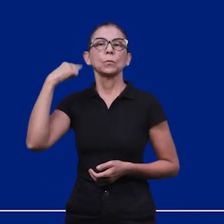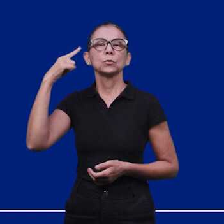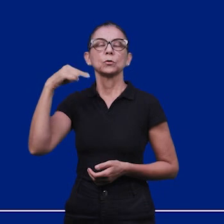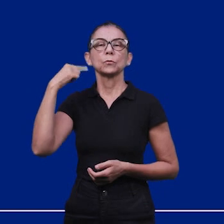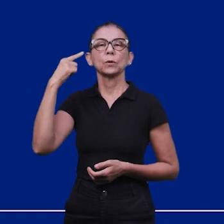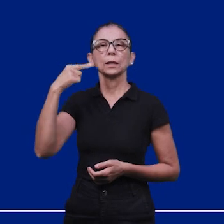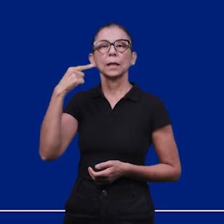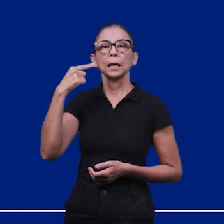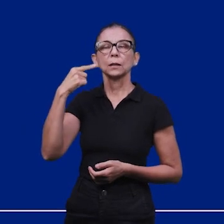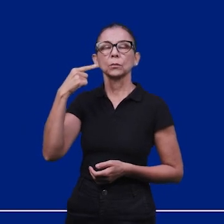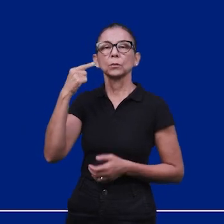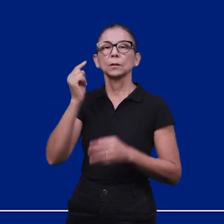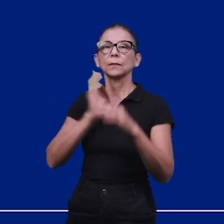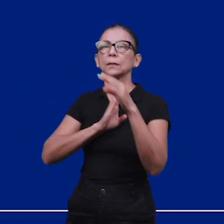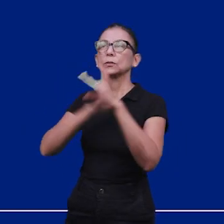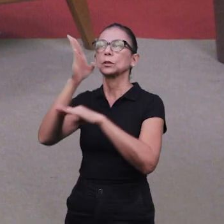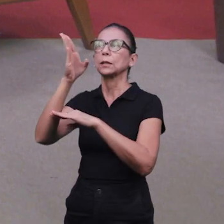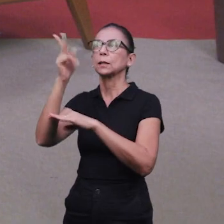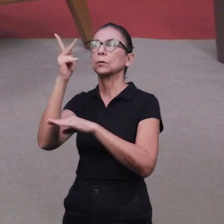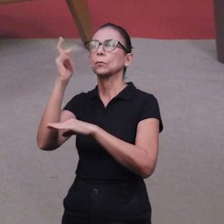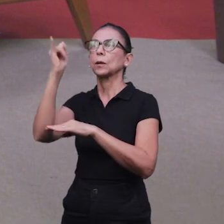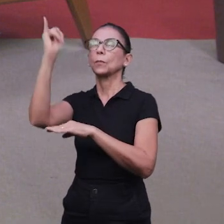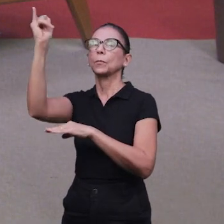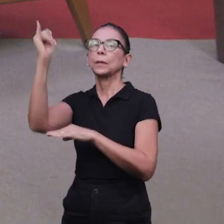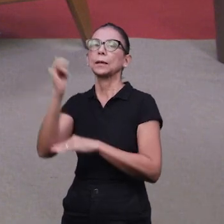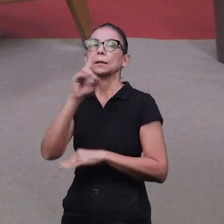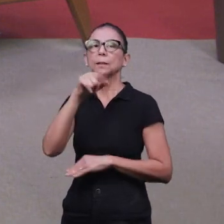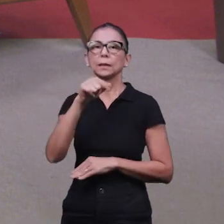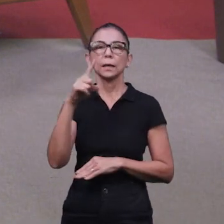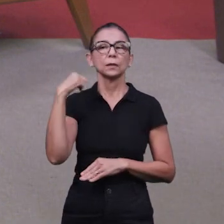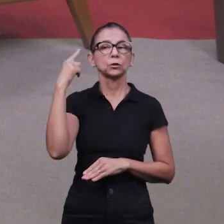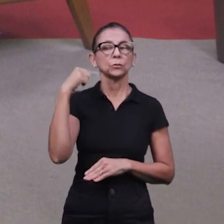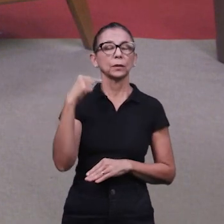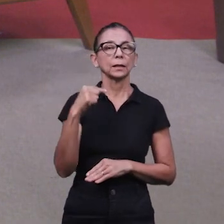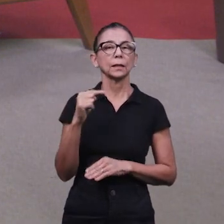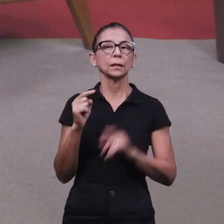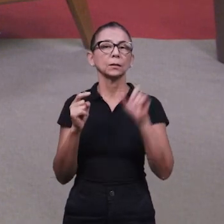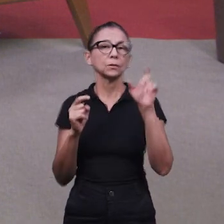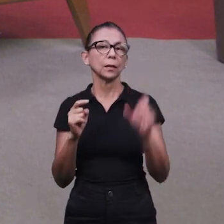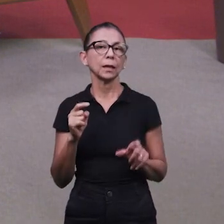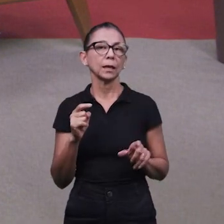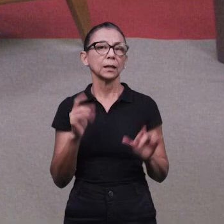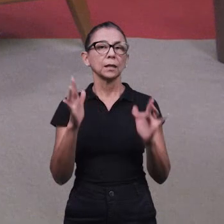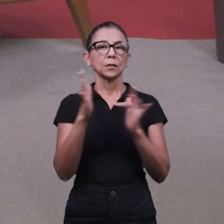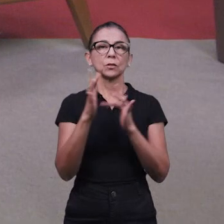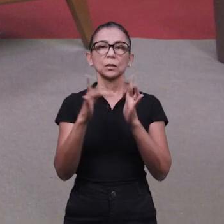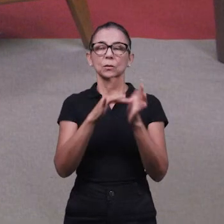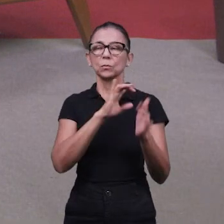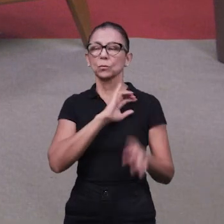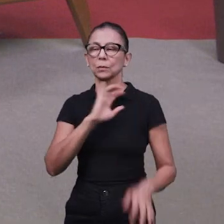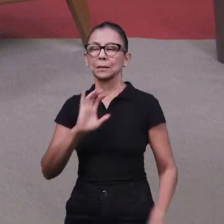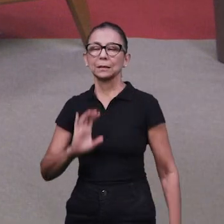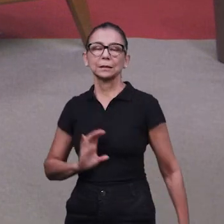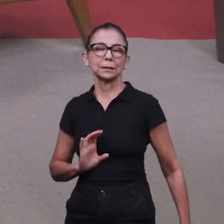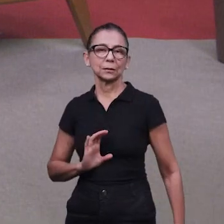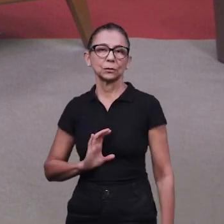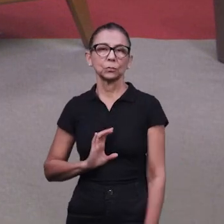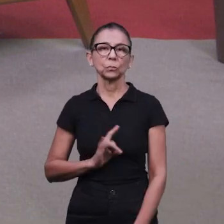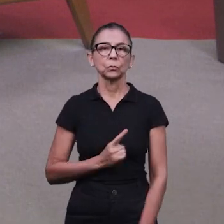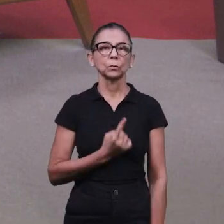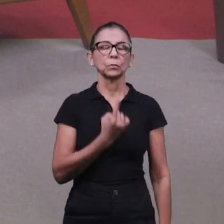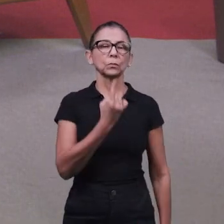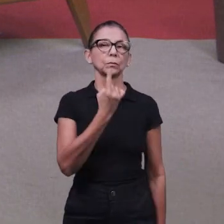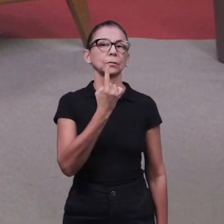vers le Père, Jésus-Christ, le juste. C'est l'avocat, qui c'est le seul qui a cette